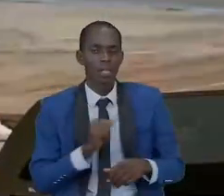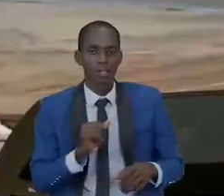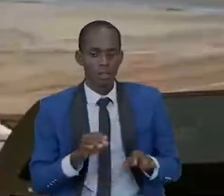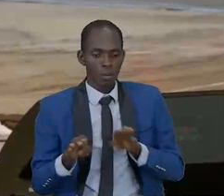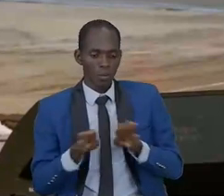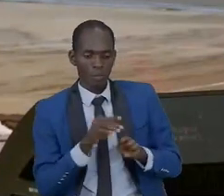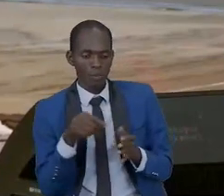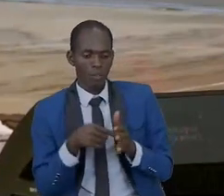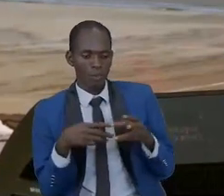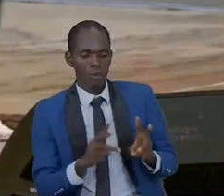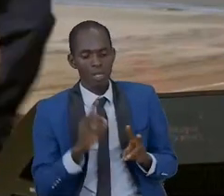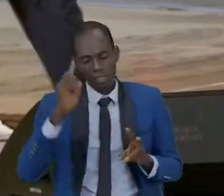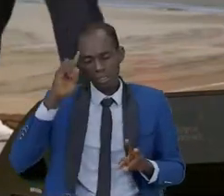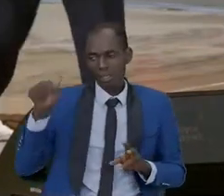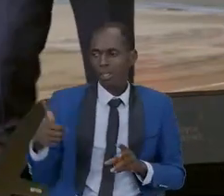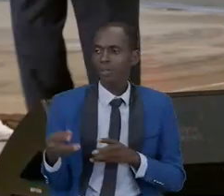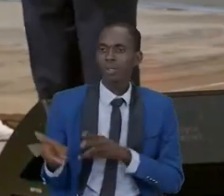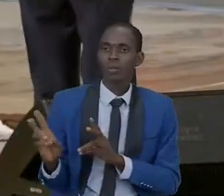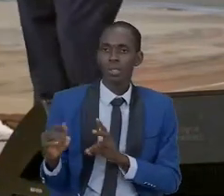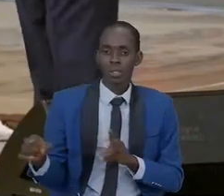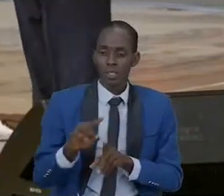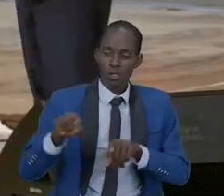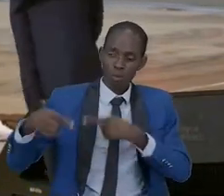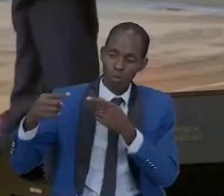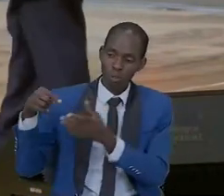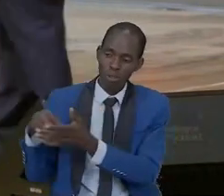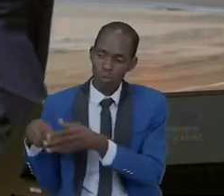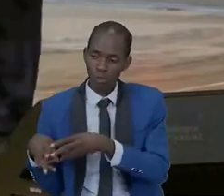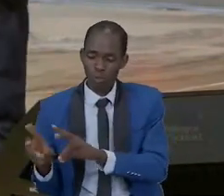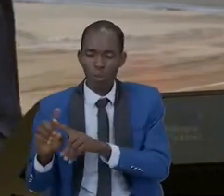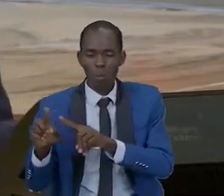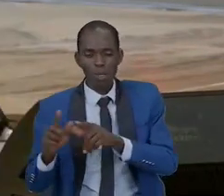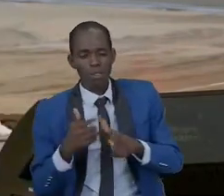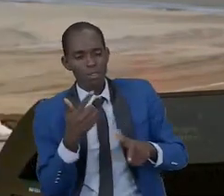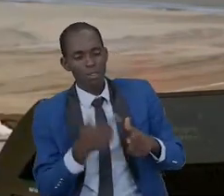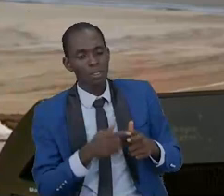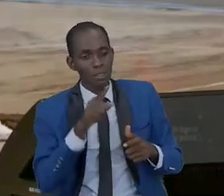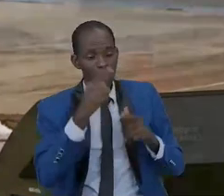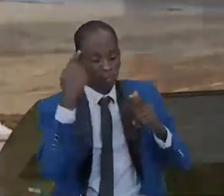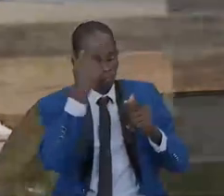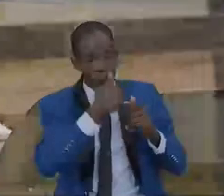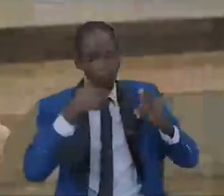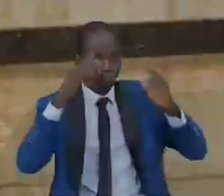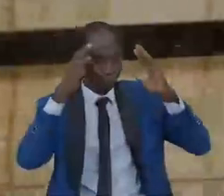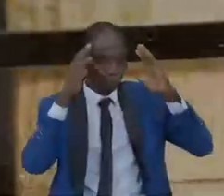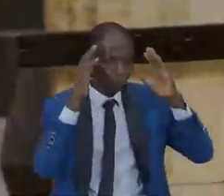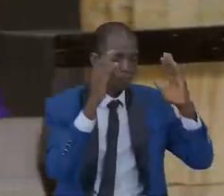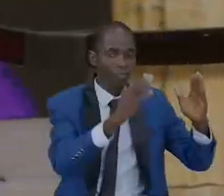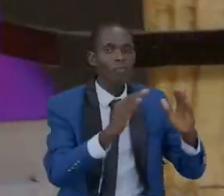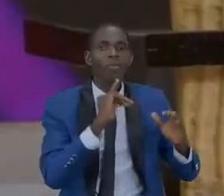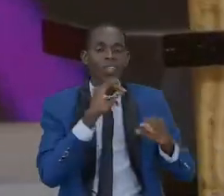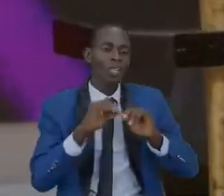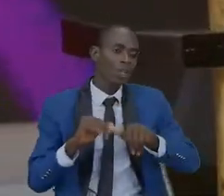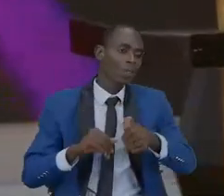de telle manière il pense d'une autre manière ils vont de telle direction dans telle direction et ils vont dans une autre direction